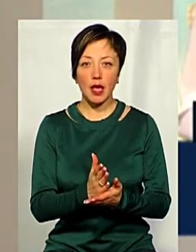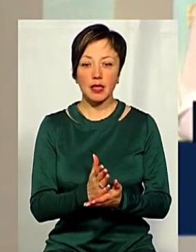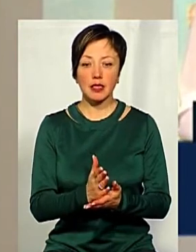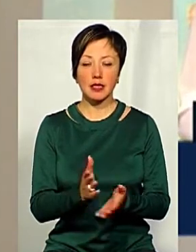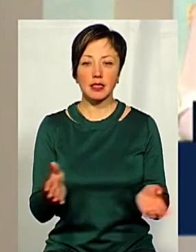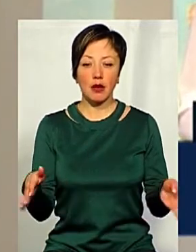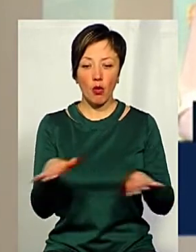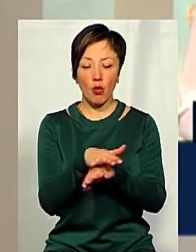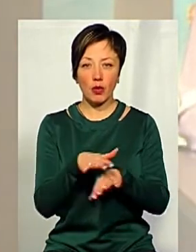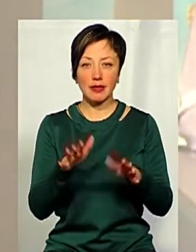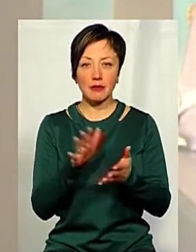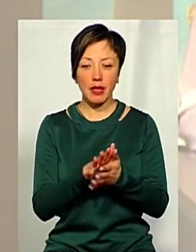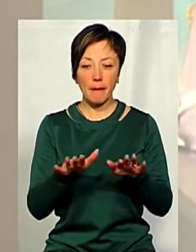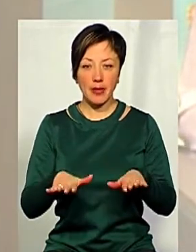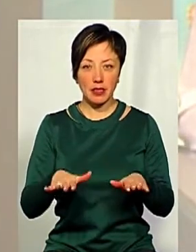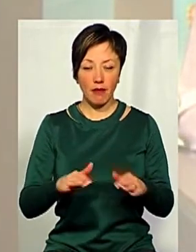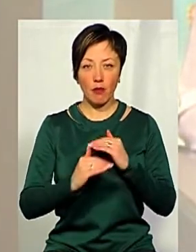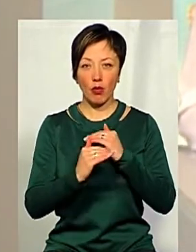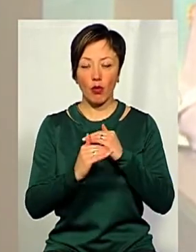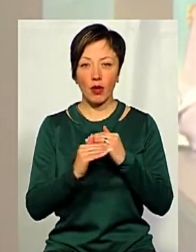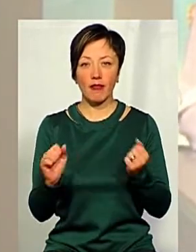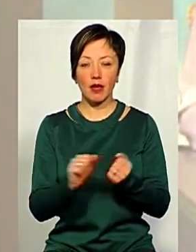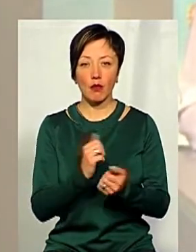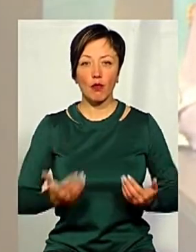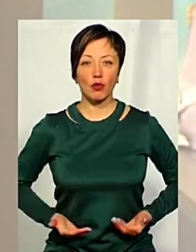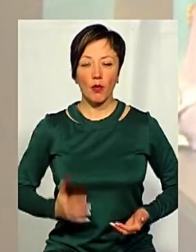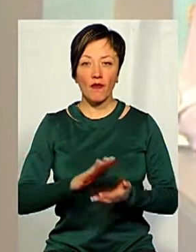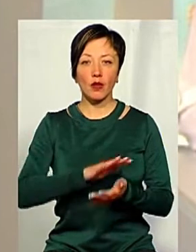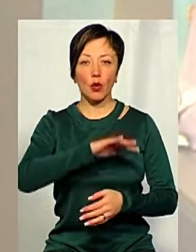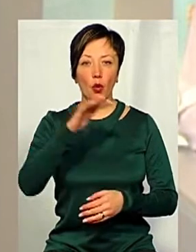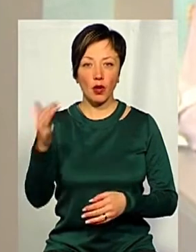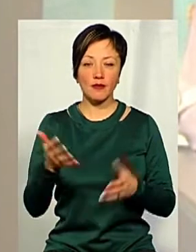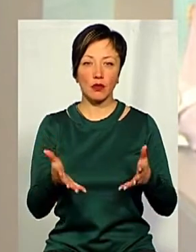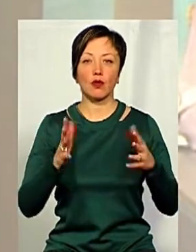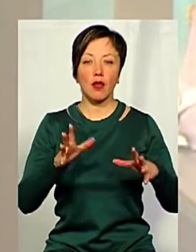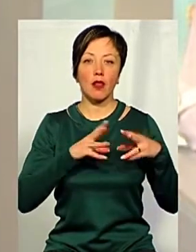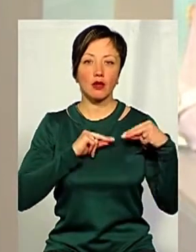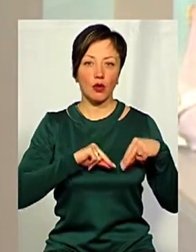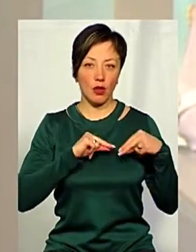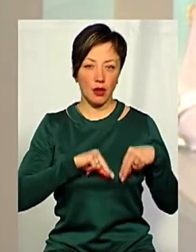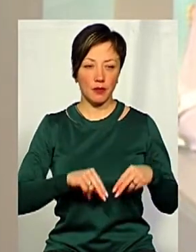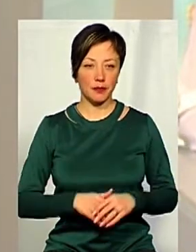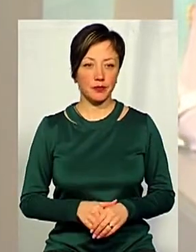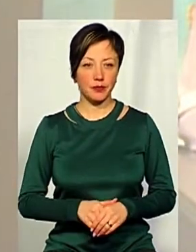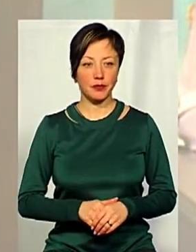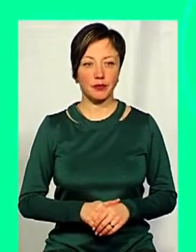на місцевому полігоні твердих побутових відходів, з'ясовувала наша колега Анастасія Збродова.